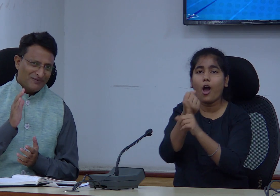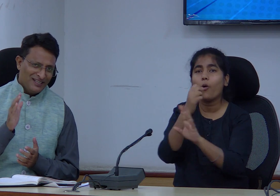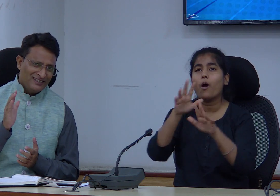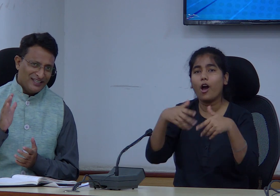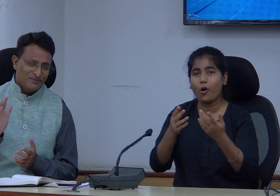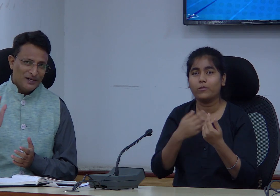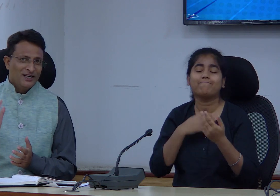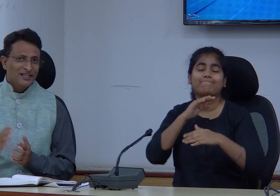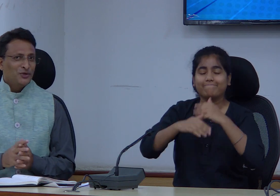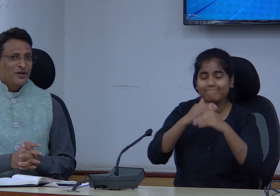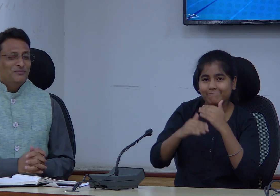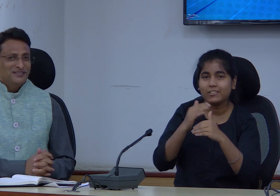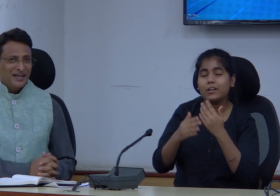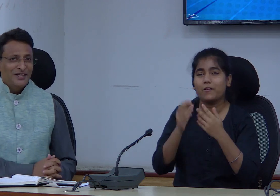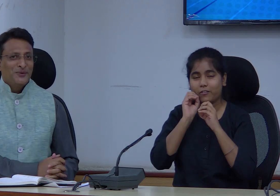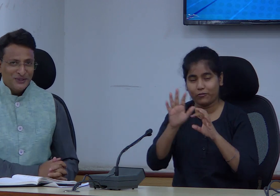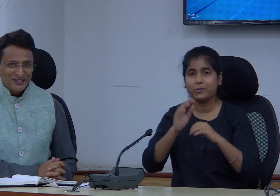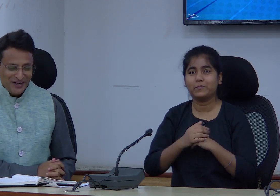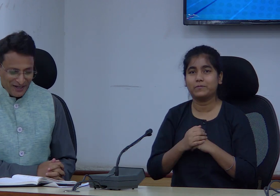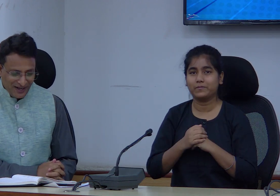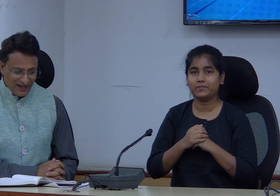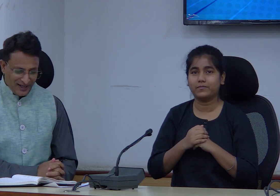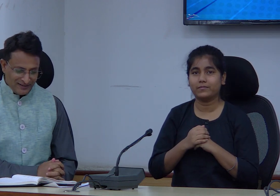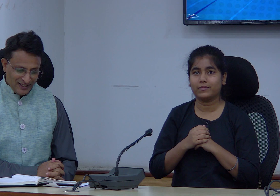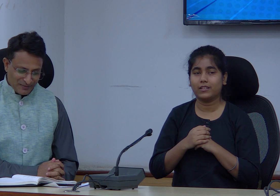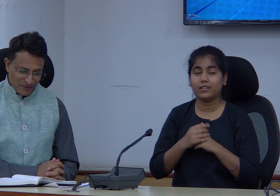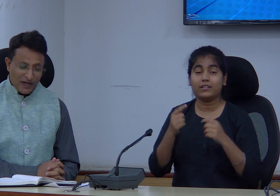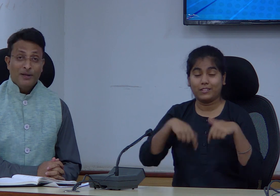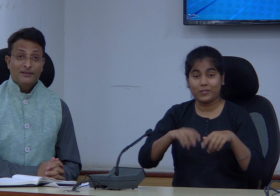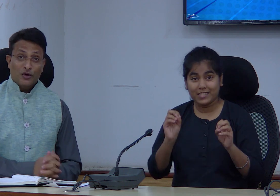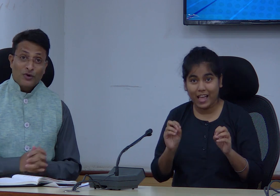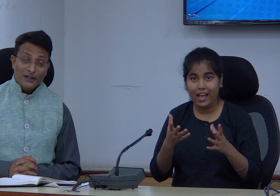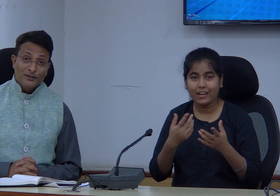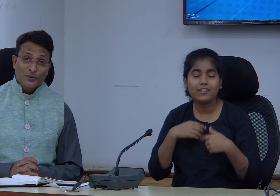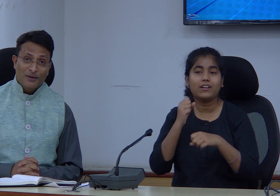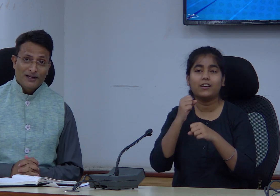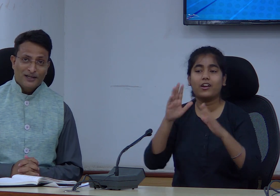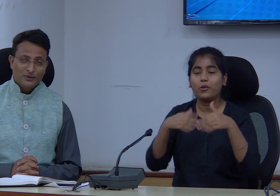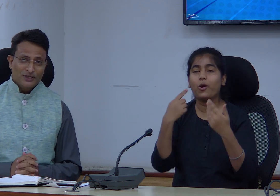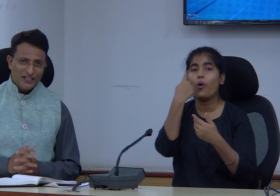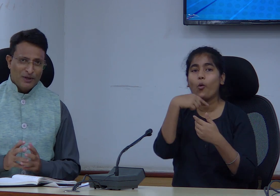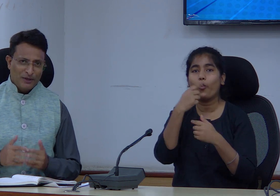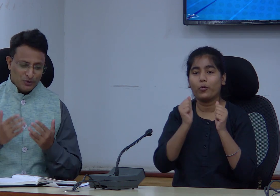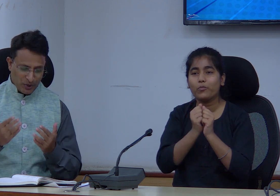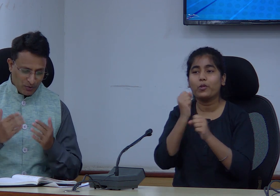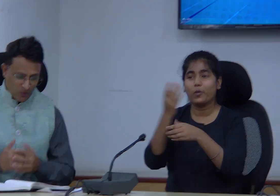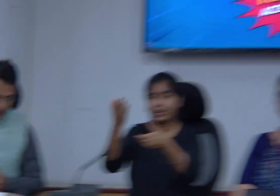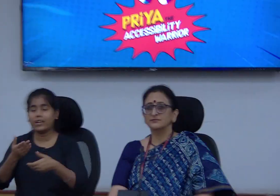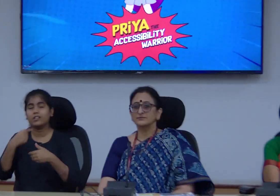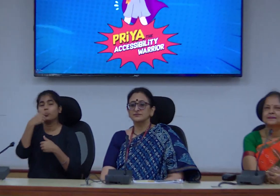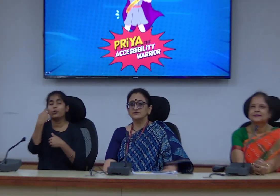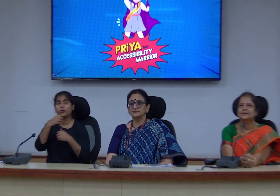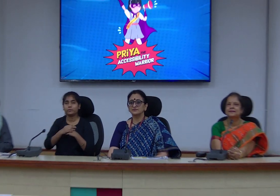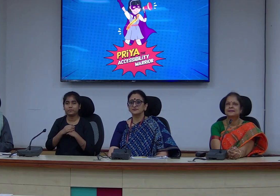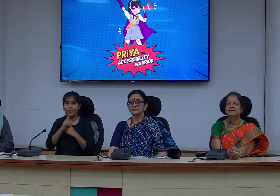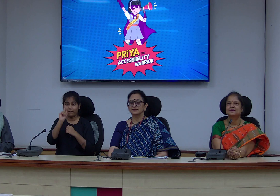धीरे से तफसील से इसमें विषय में हम जानने की कोशिश करेंगे। चलिए सबसे पहले मैं तारुफ करा देता हूँ कि हमारे साथ कुछ खास मेहमान जो जुड़े हुए हैं वो कौन